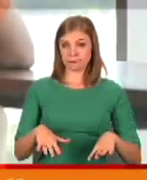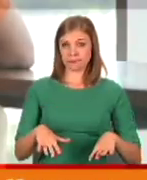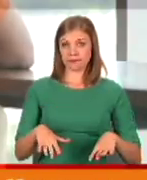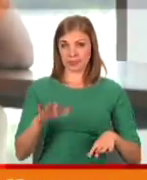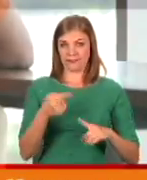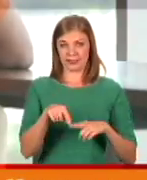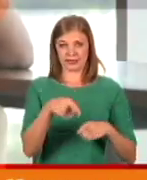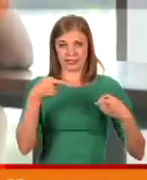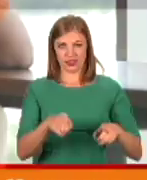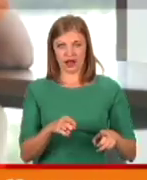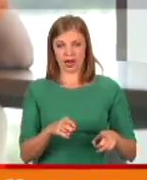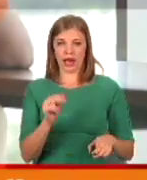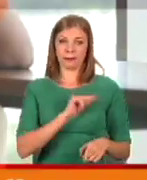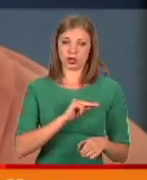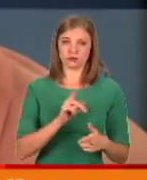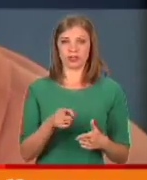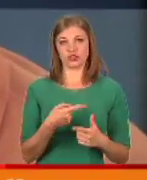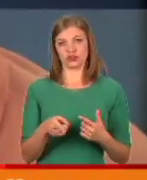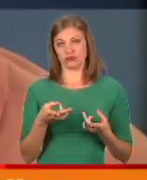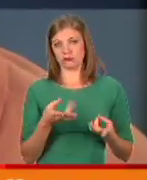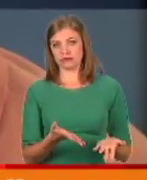в цих реаліях все одно працювати чи ні.